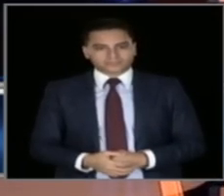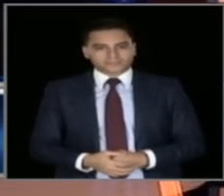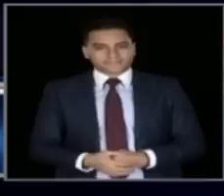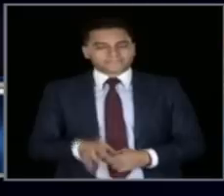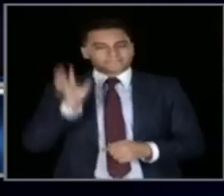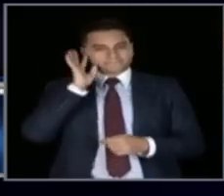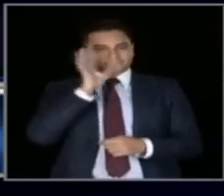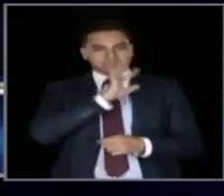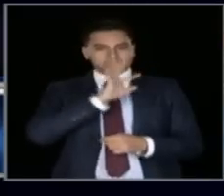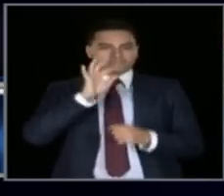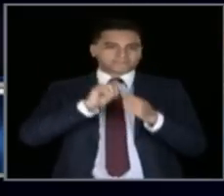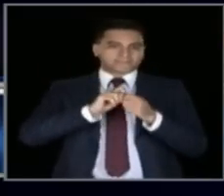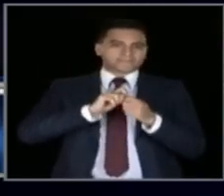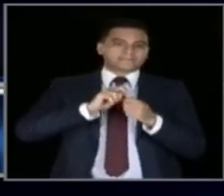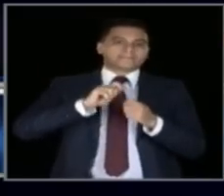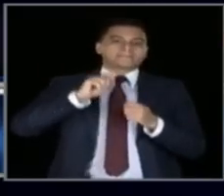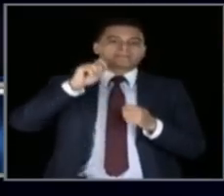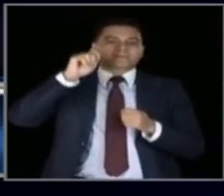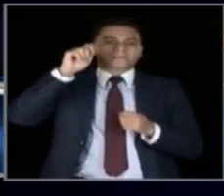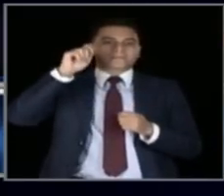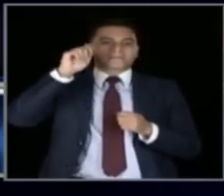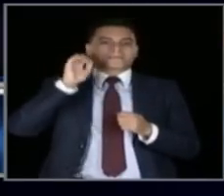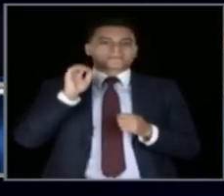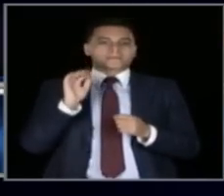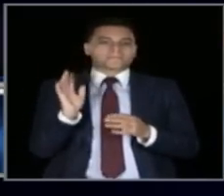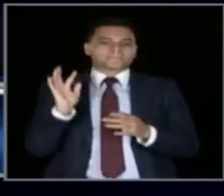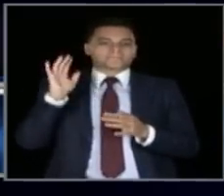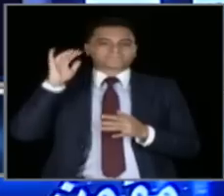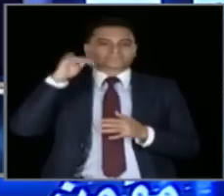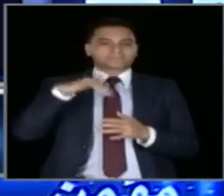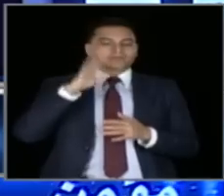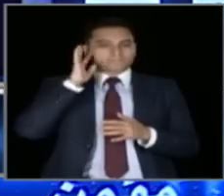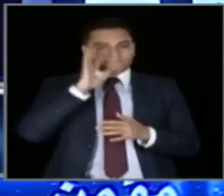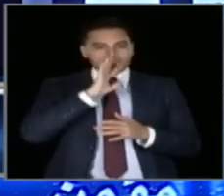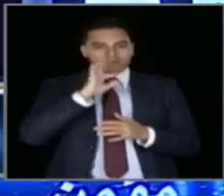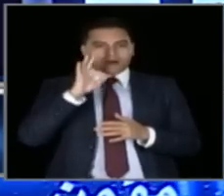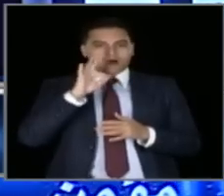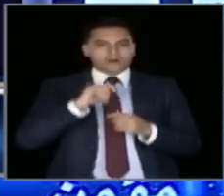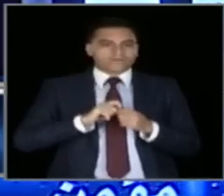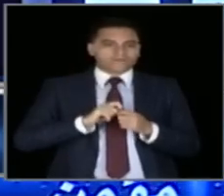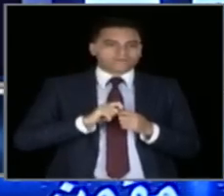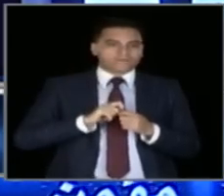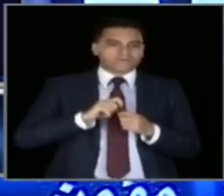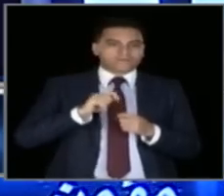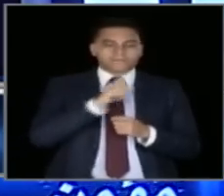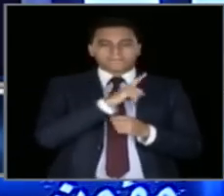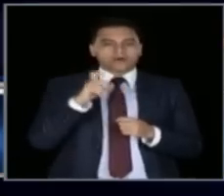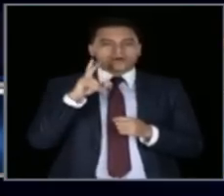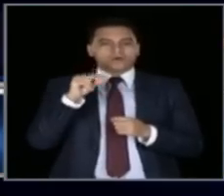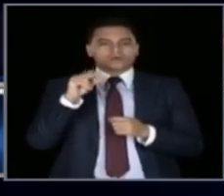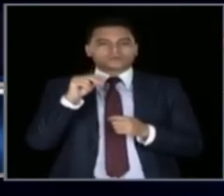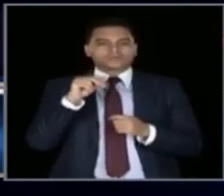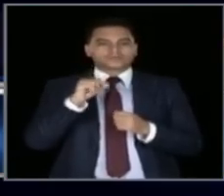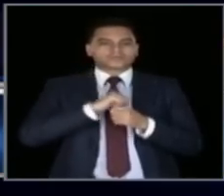قذف عمود من الدخان وصل ارتفاعه 20 كيلومتر، غطى السماء